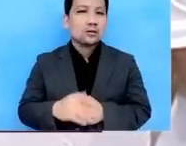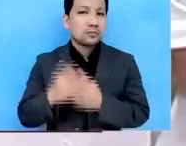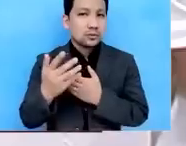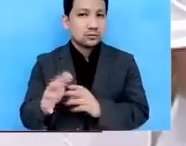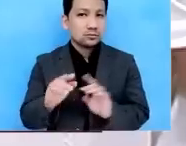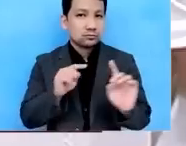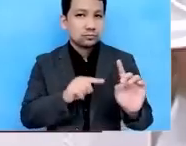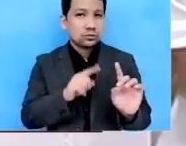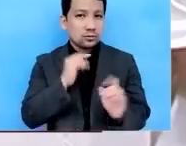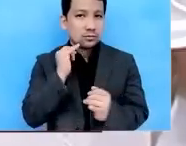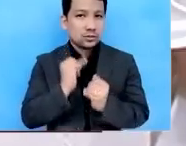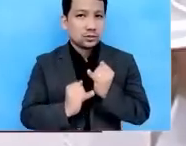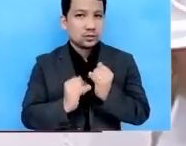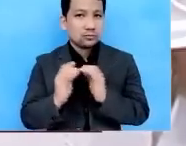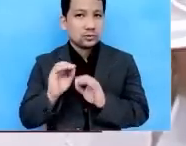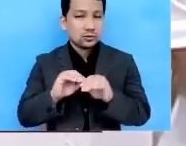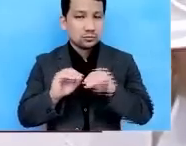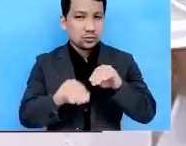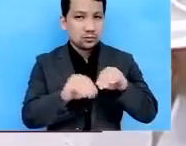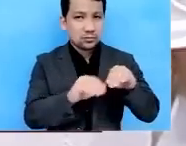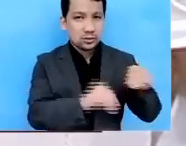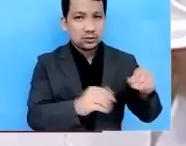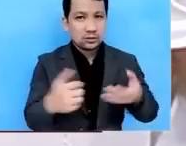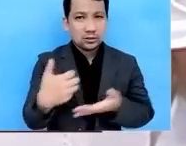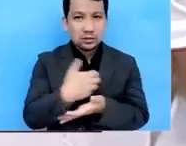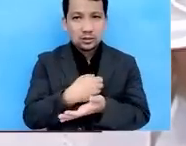after the last planting season,